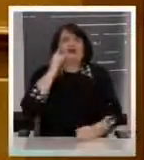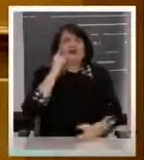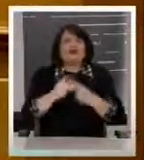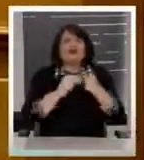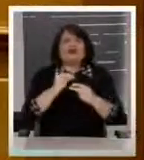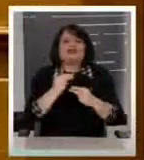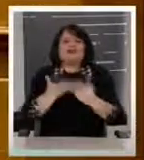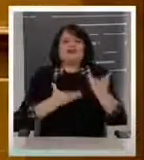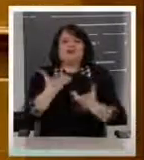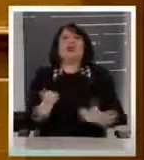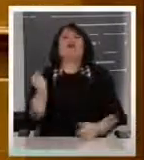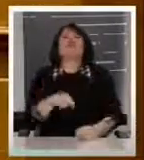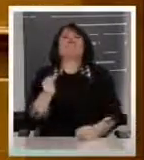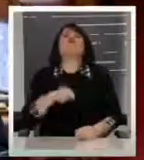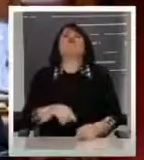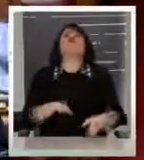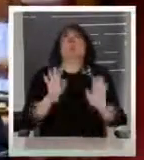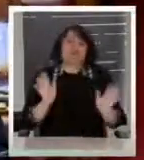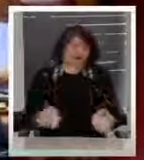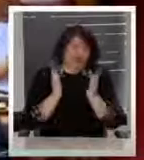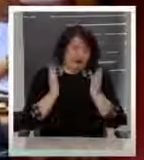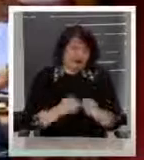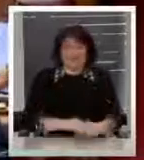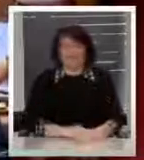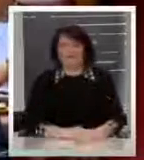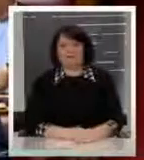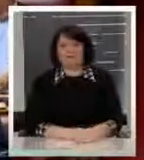του προϋπολογισμού δεν έρχεστε. Τέλος πάντων.